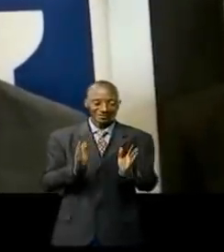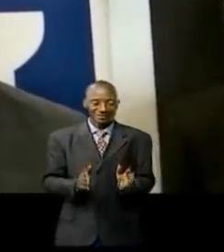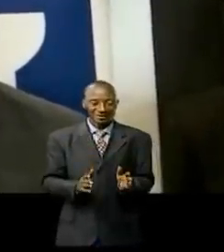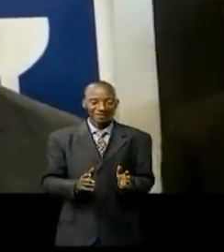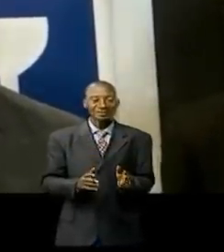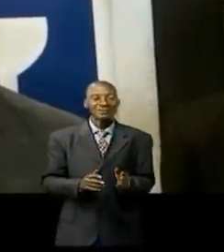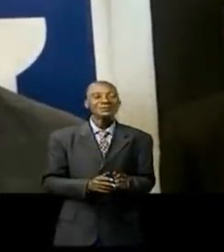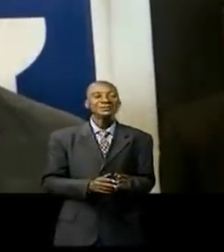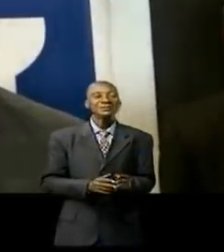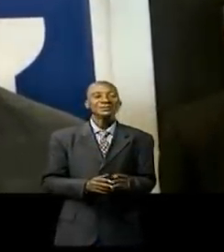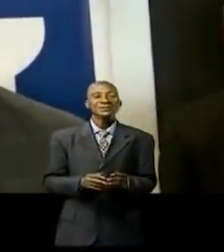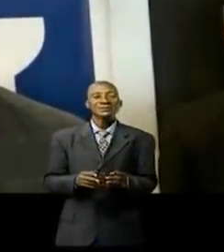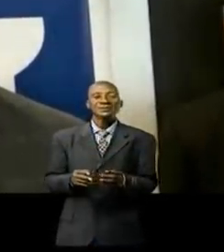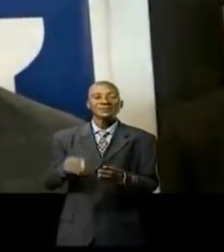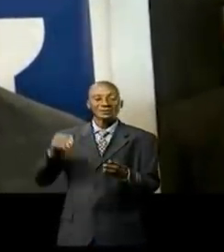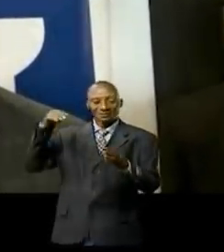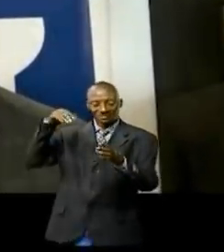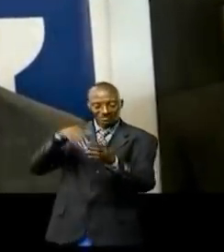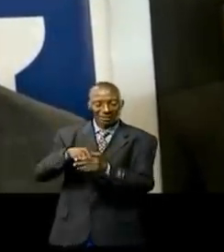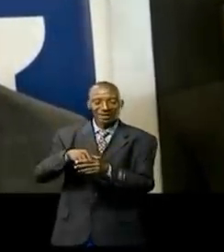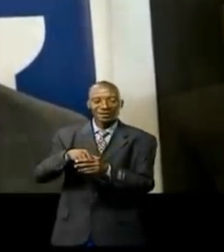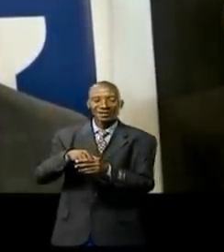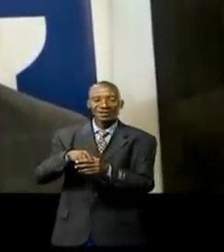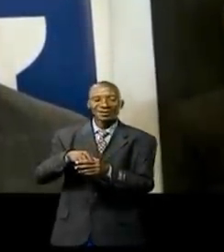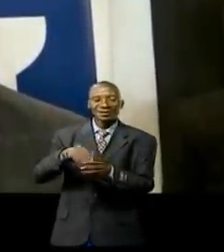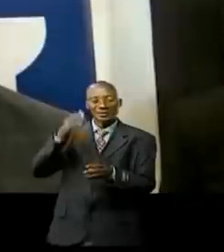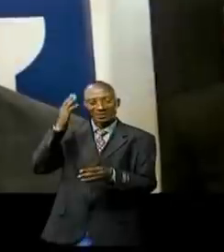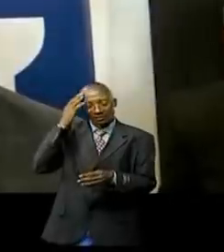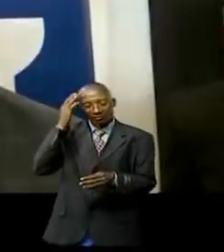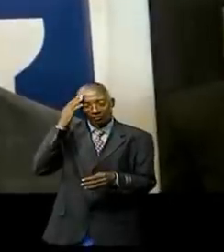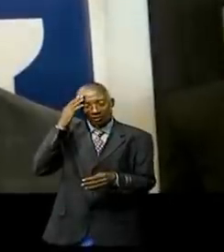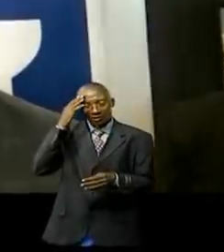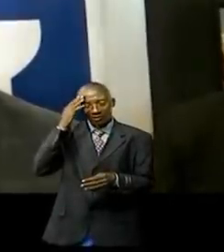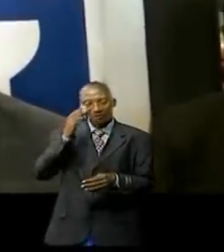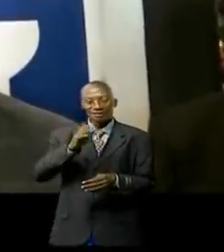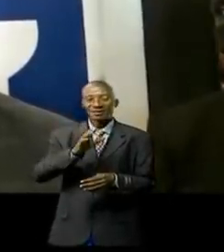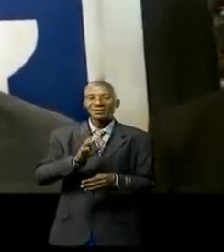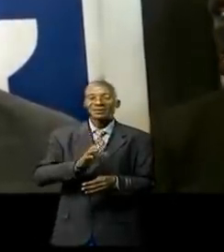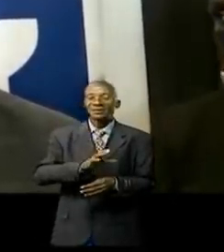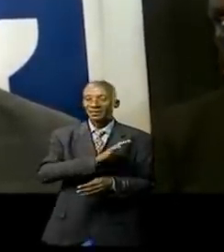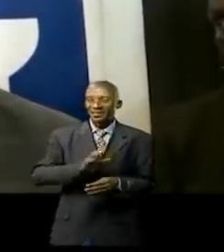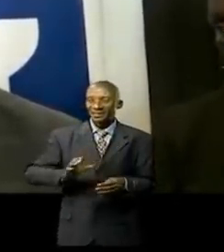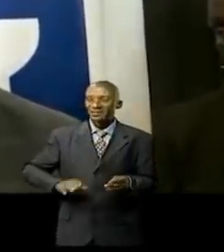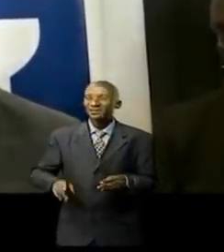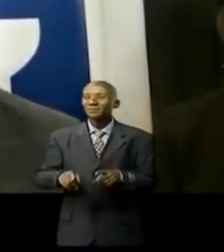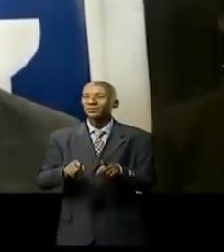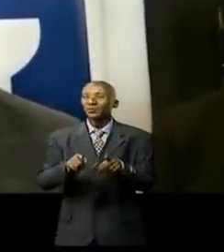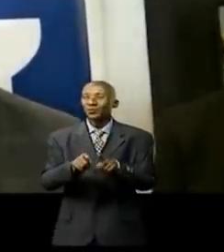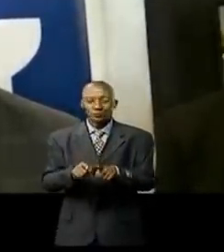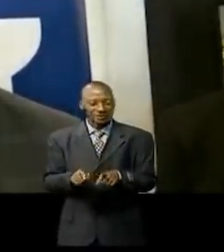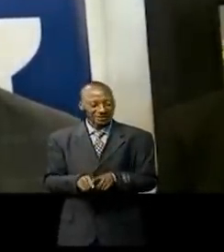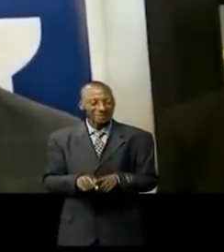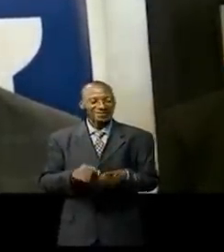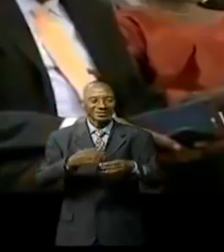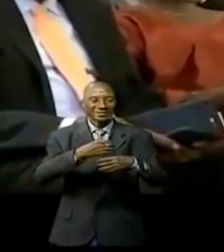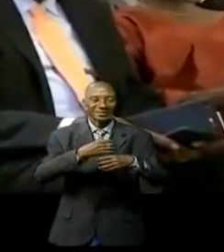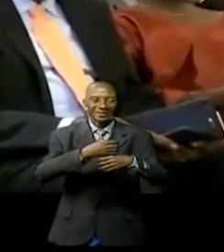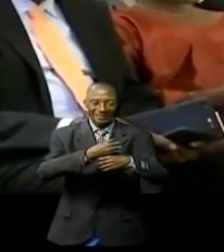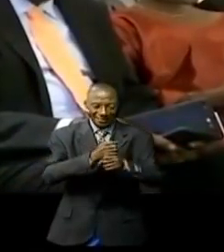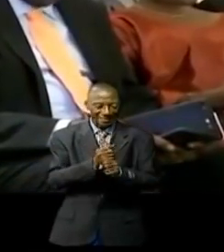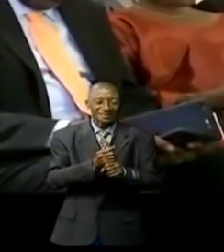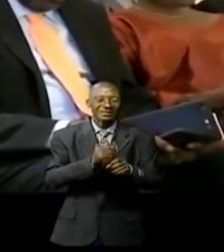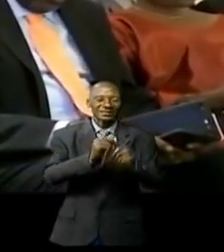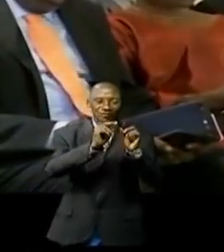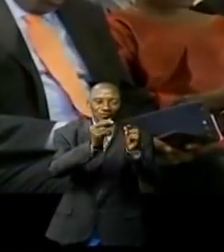Square, la mission évangélisation pour l'implantation des églises de souches J'ai parlé de la